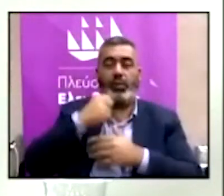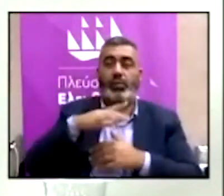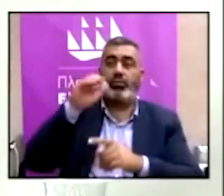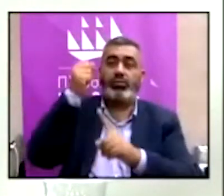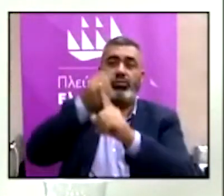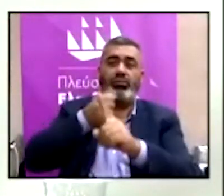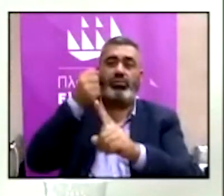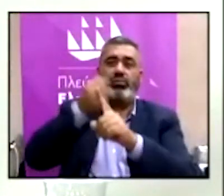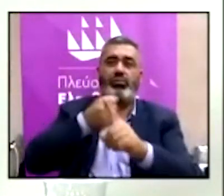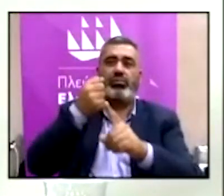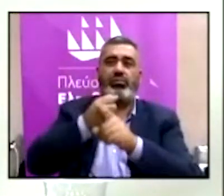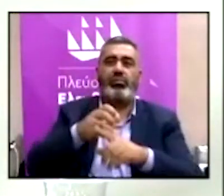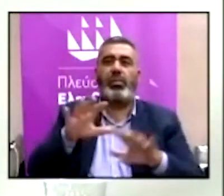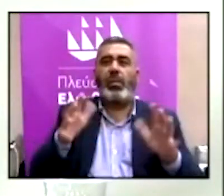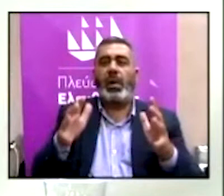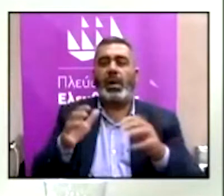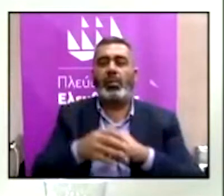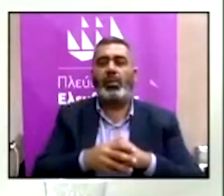συμποσούνται σε